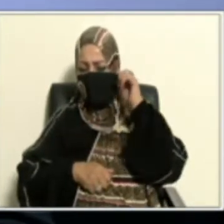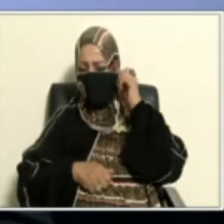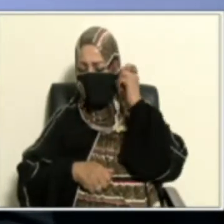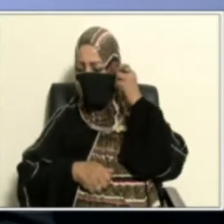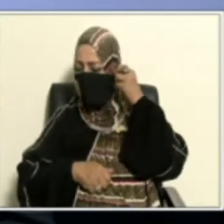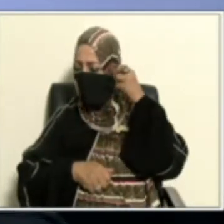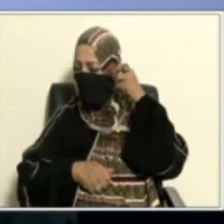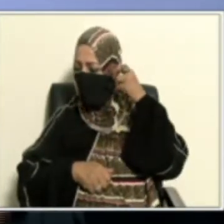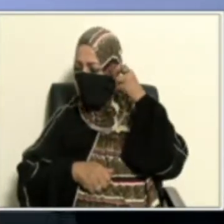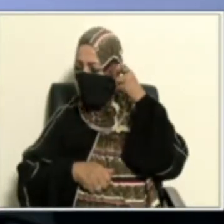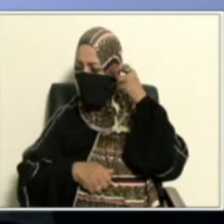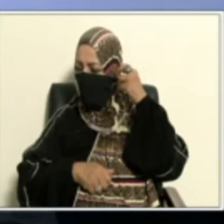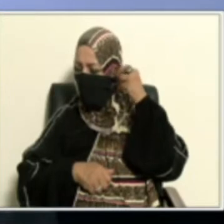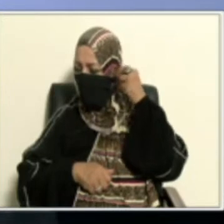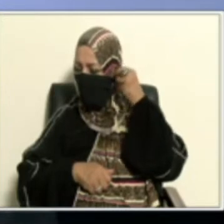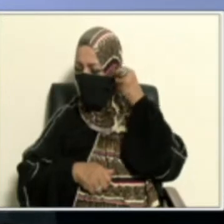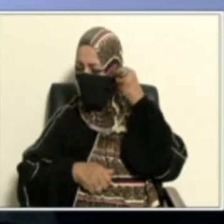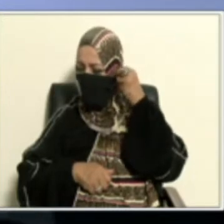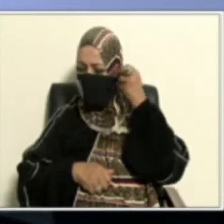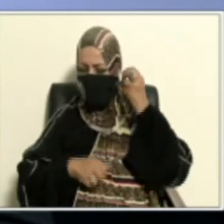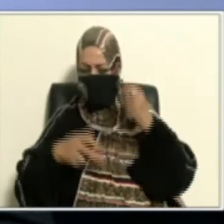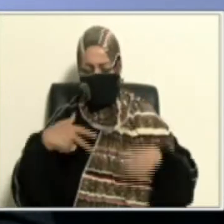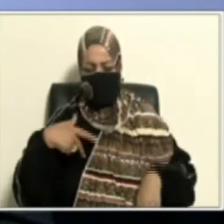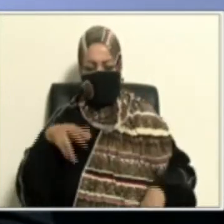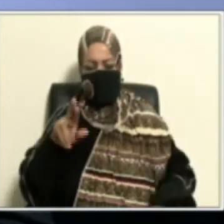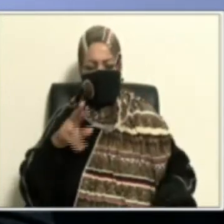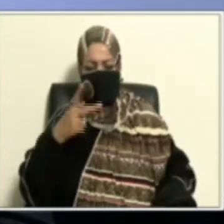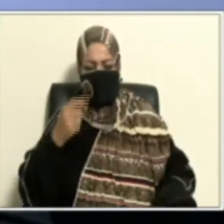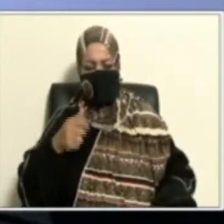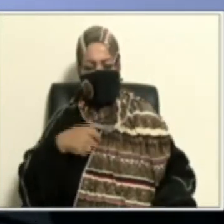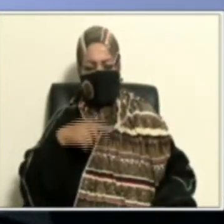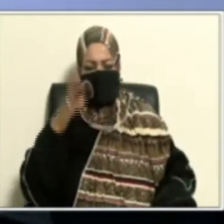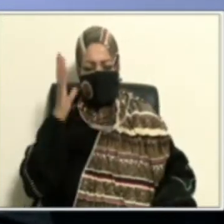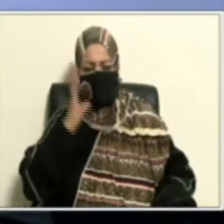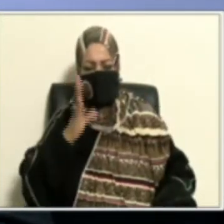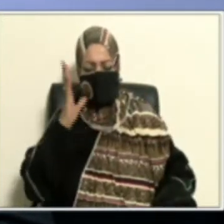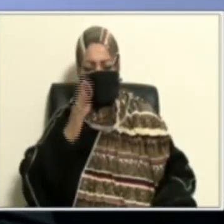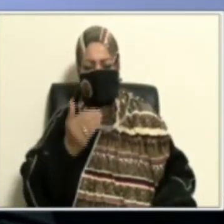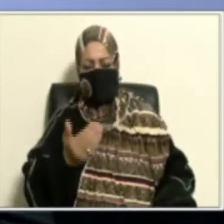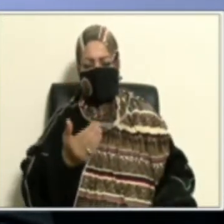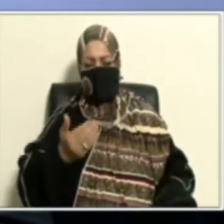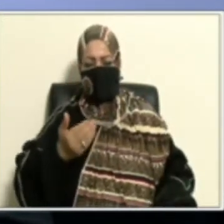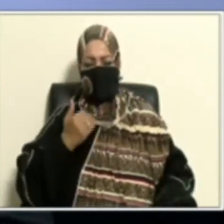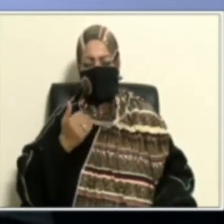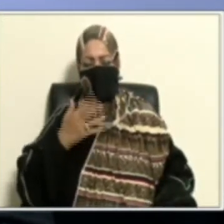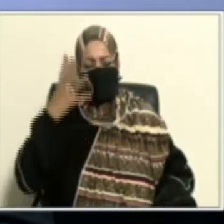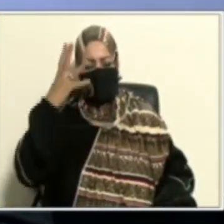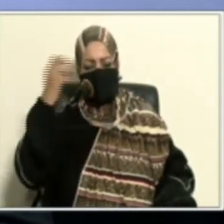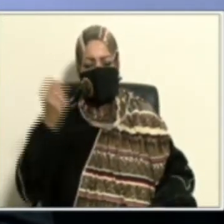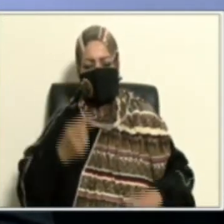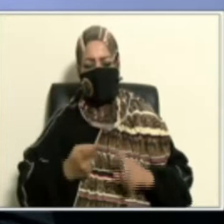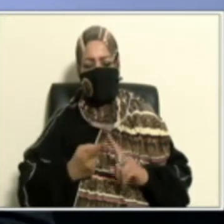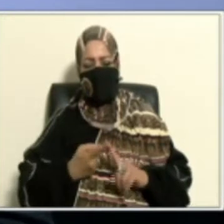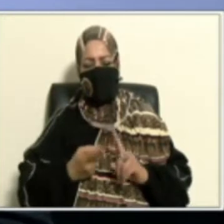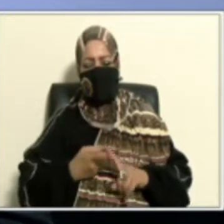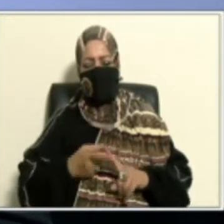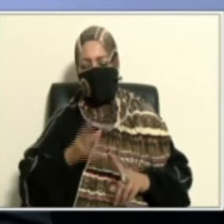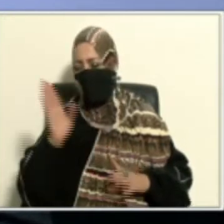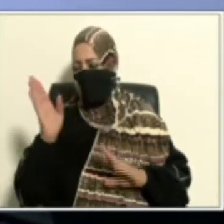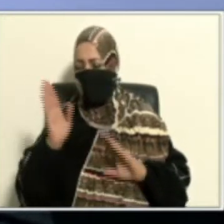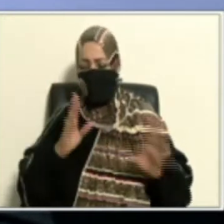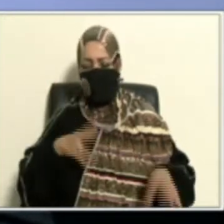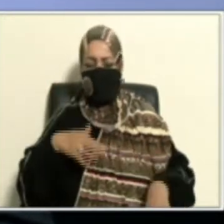ركعة وسلمت وتداركت بعد 10 دقائق، لا صلاتك باطلة. الإنسان إذا سلم مع نقص